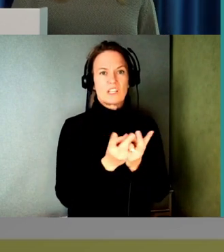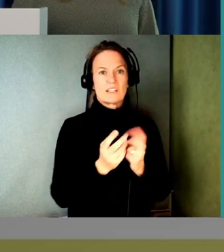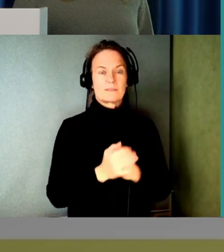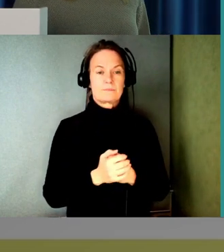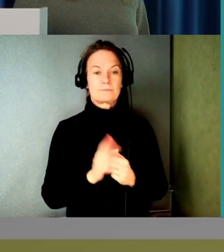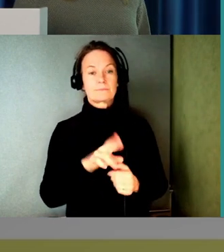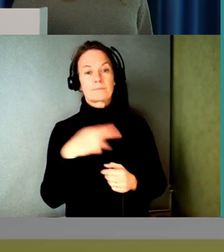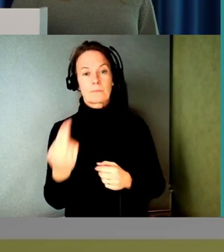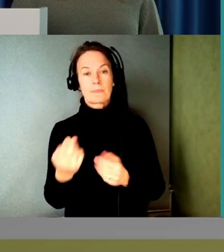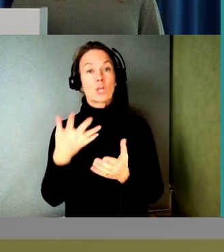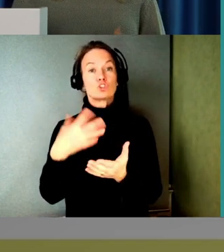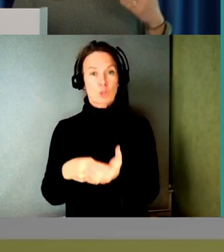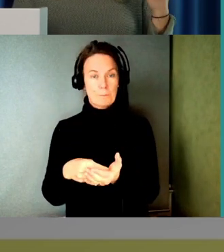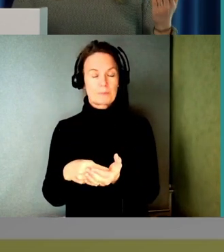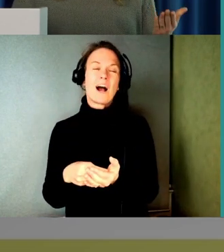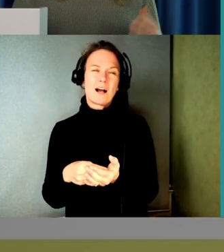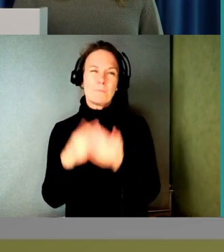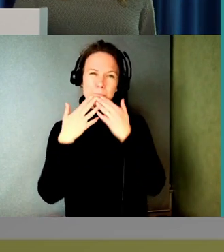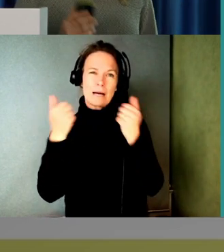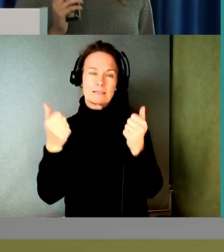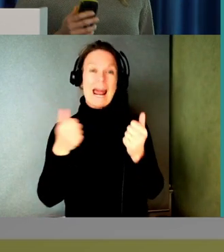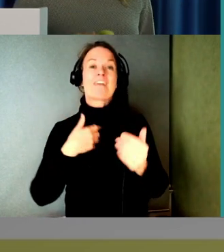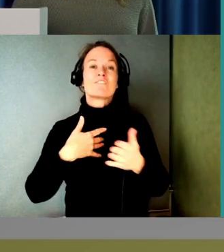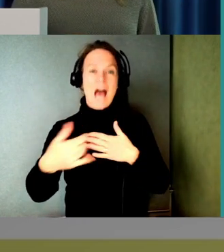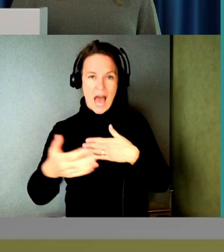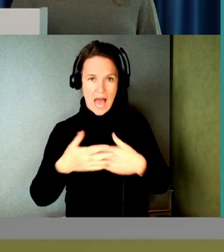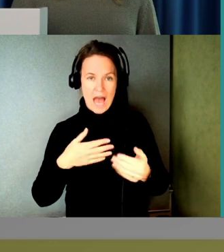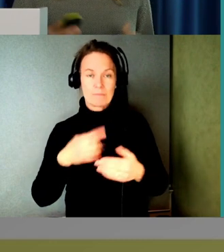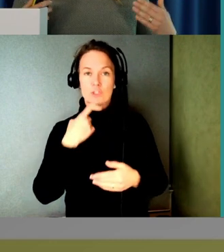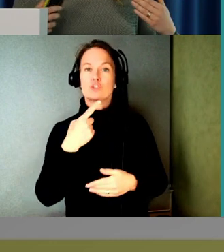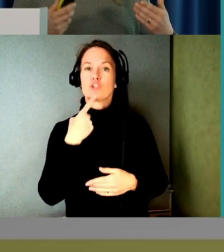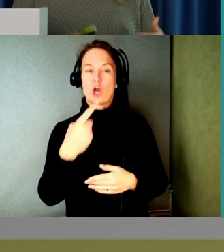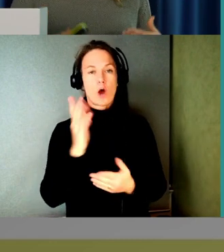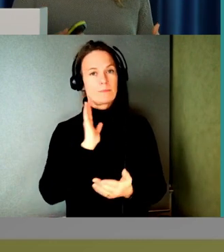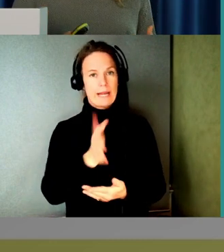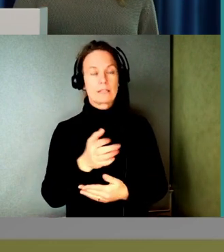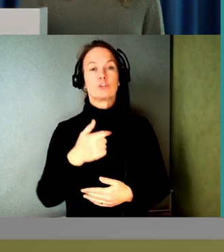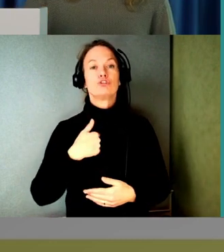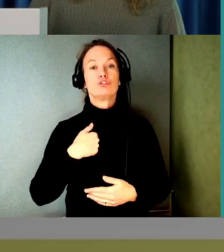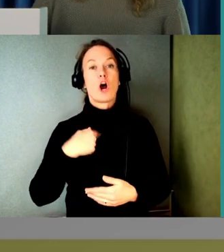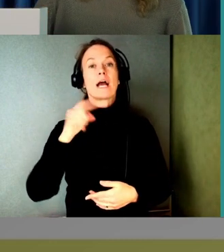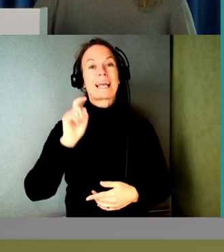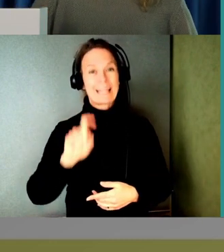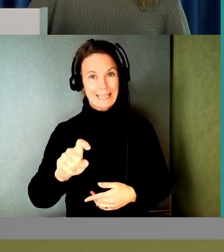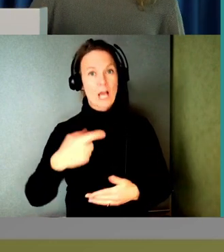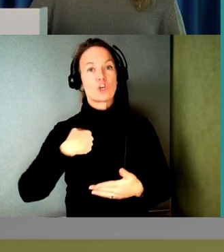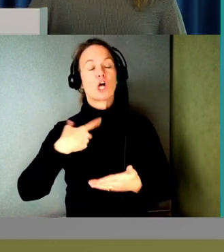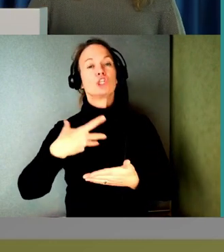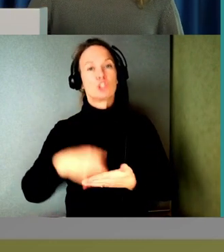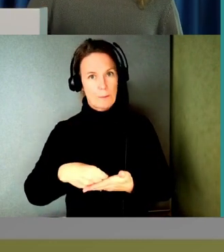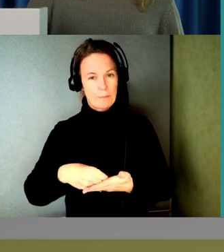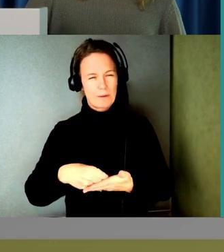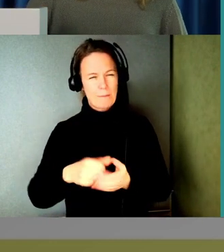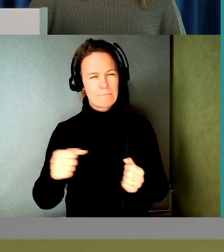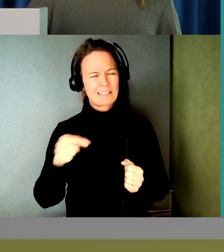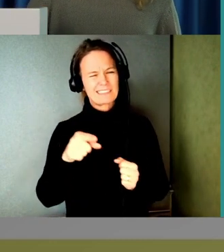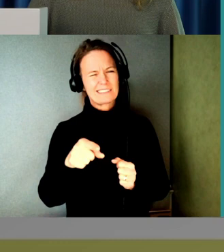köp är bättre Eh det är ett verb den säger rakt ut att jag gör någonting Eh Men i det här